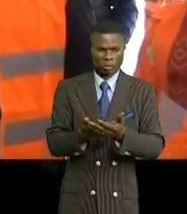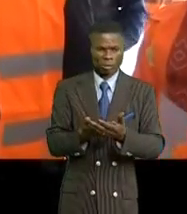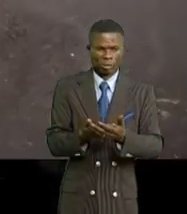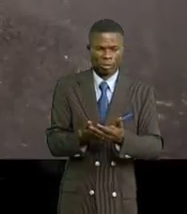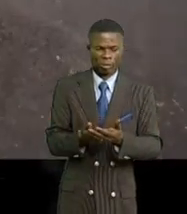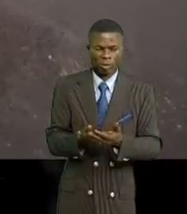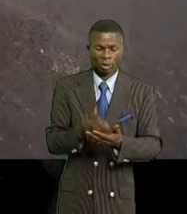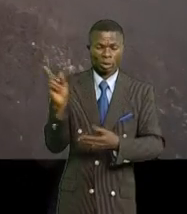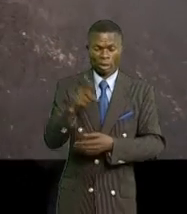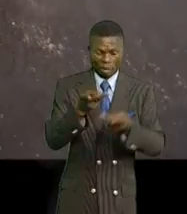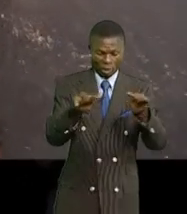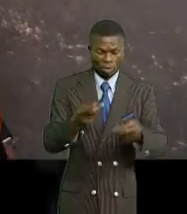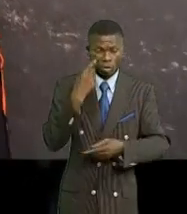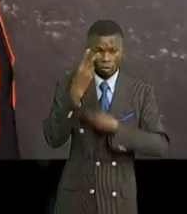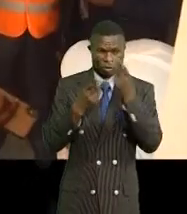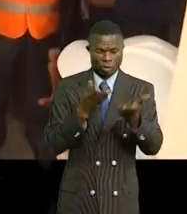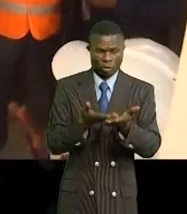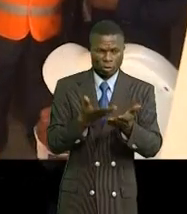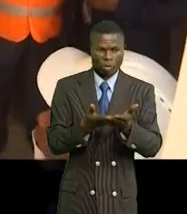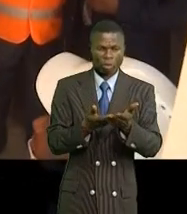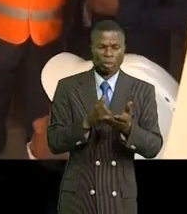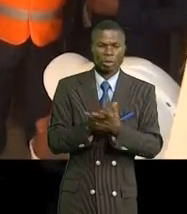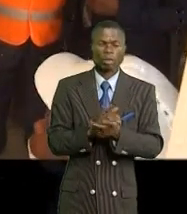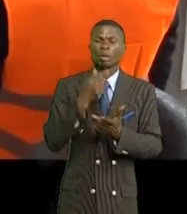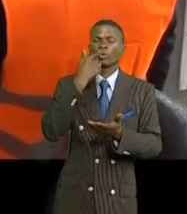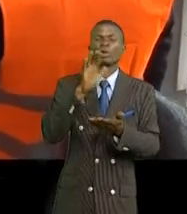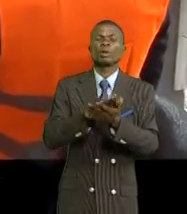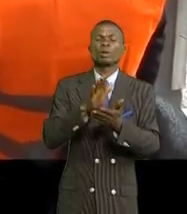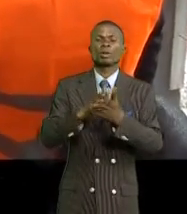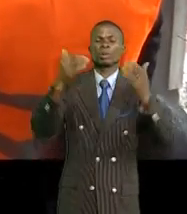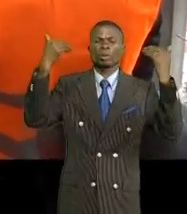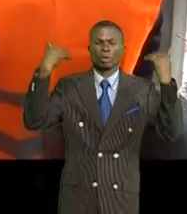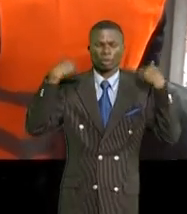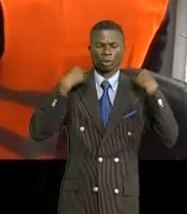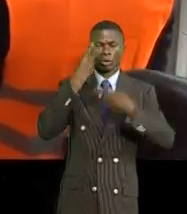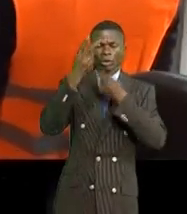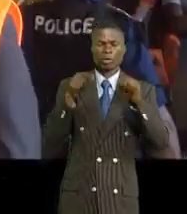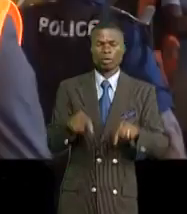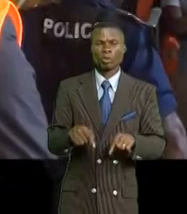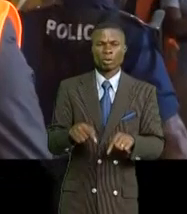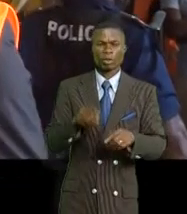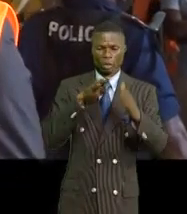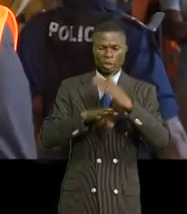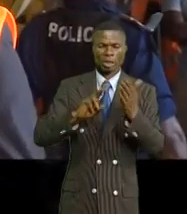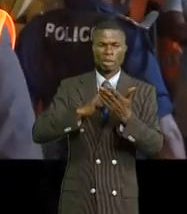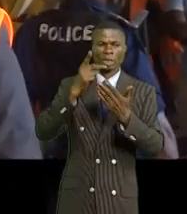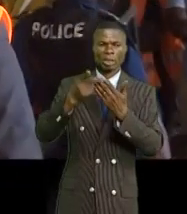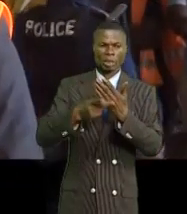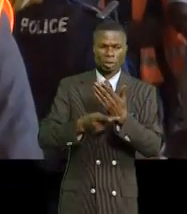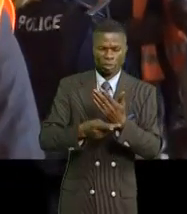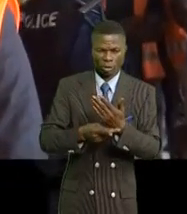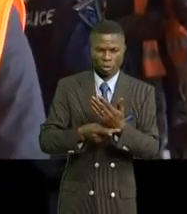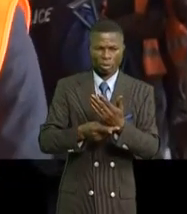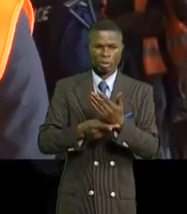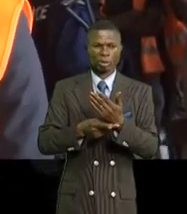Liaou, s'est rendu sur place. Mon premier propos, c'est de remercier l'autorité pour sa visite de ce jour qui vient nous révigorer